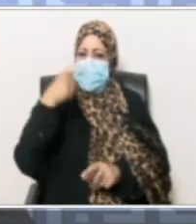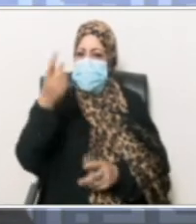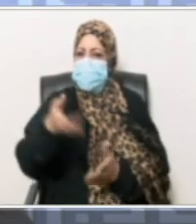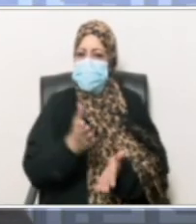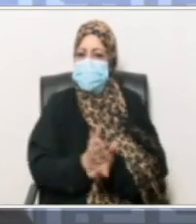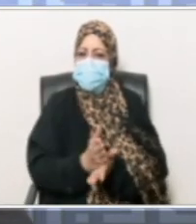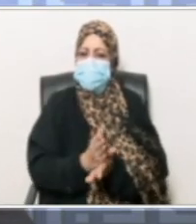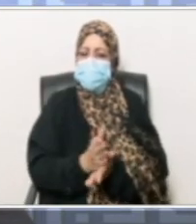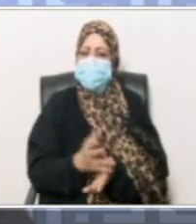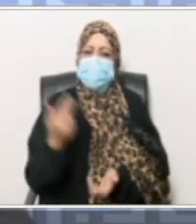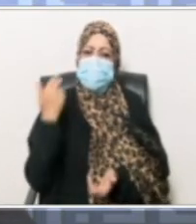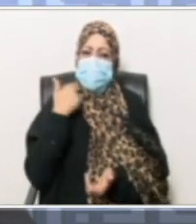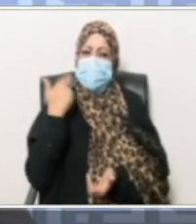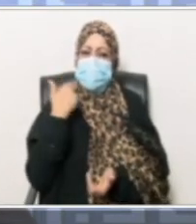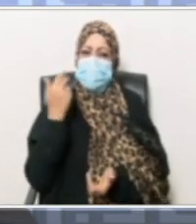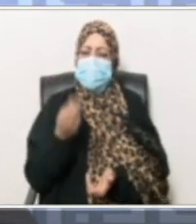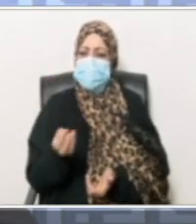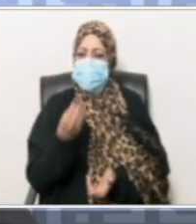يتكلم بالحق،